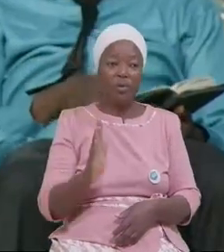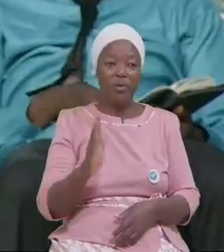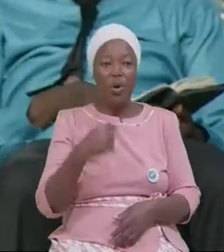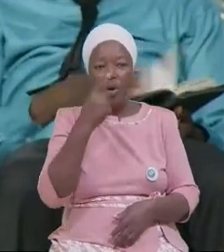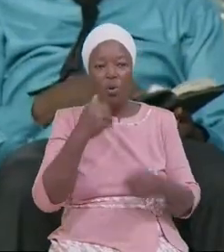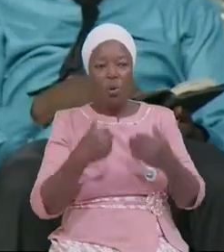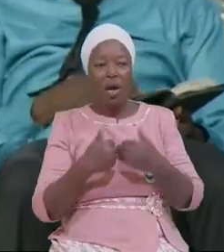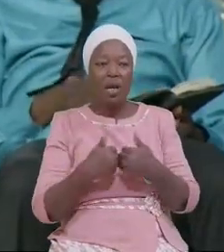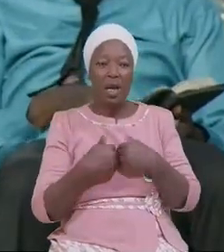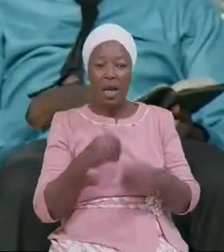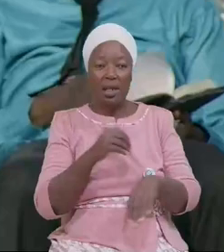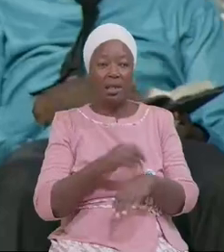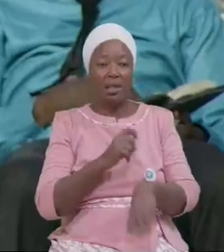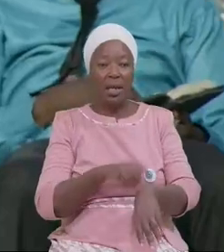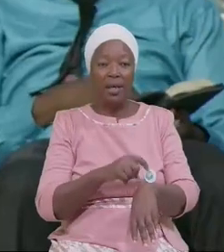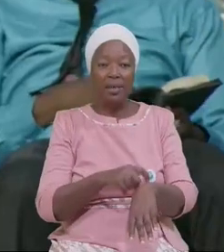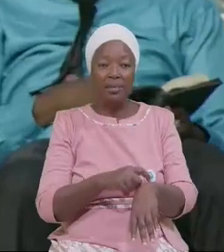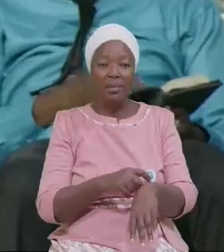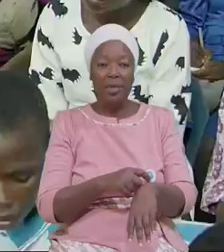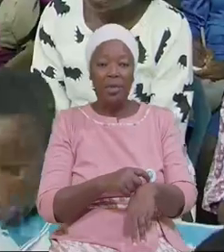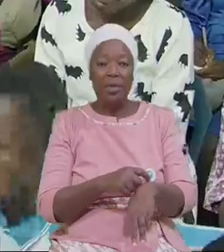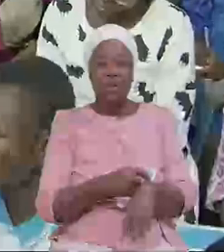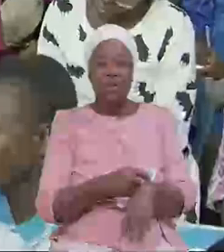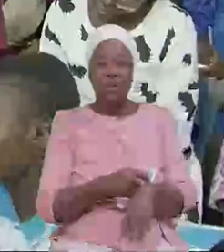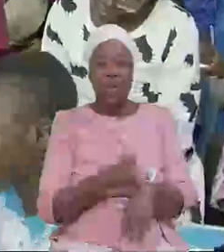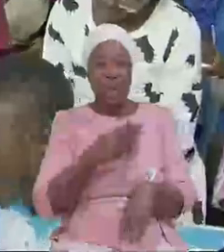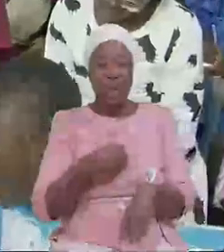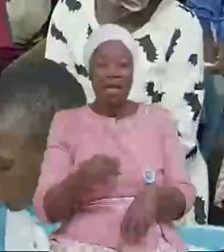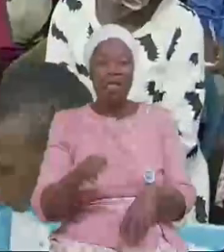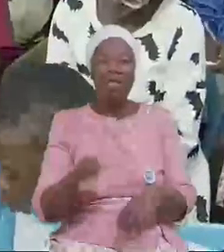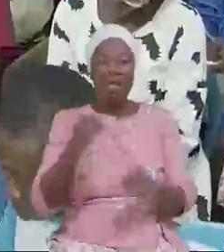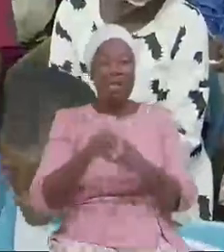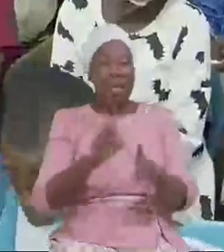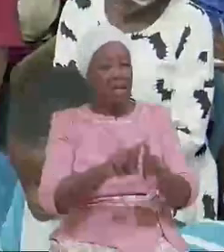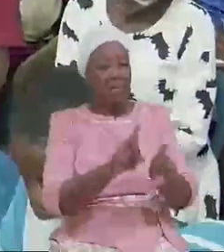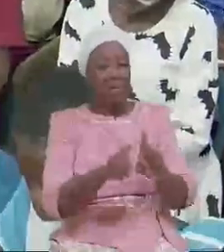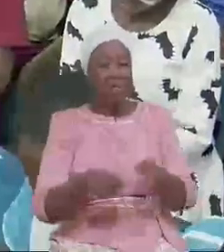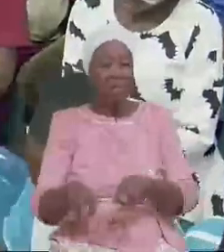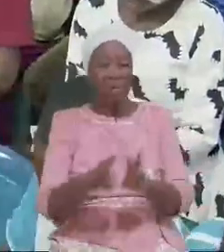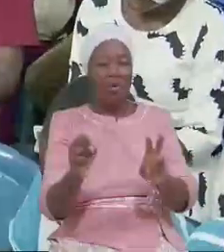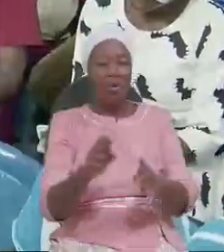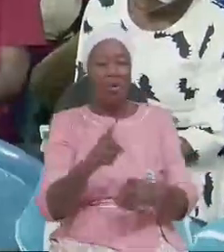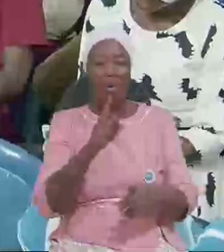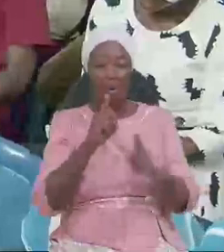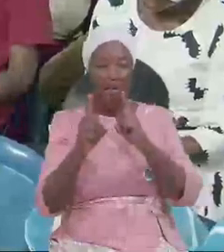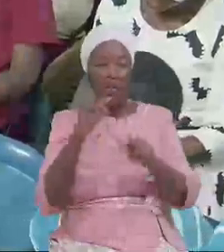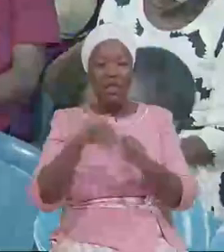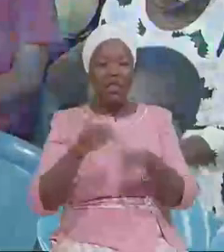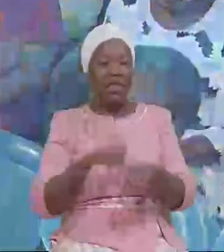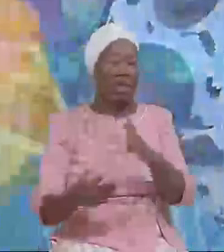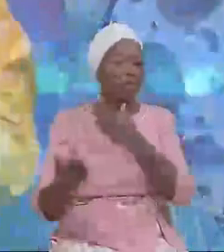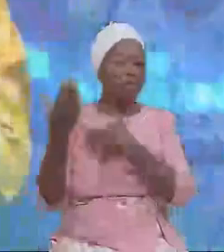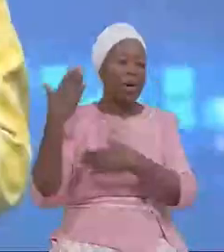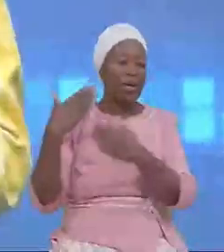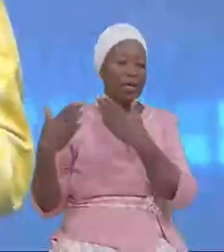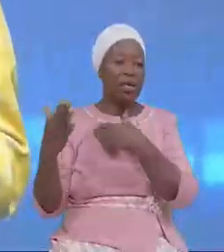Après avoir autrefois, à plusieurs reprises et de plusieurs manières, parlé à nos